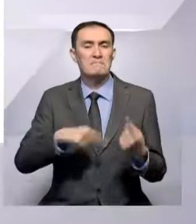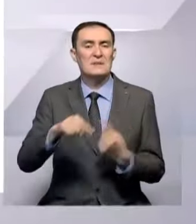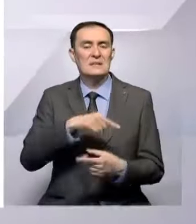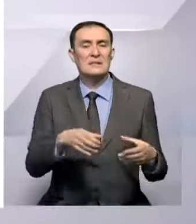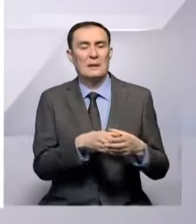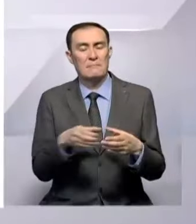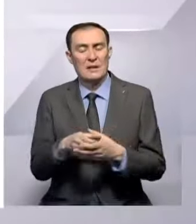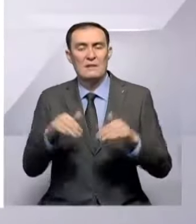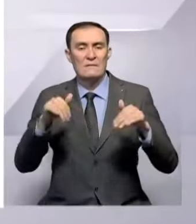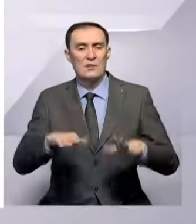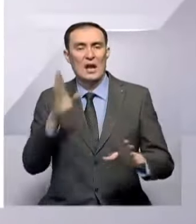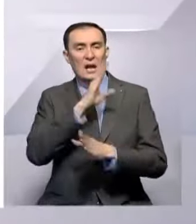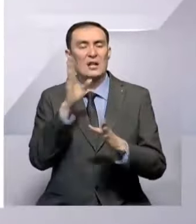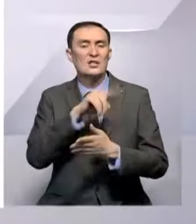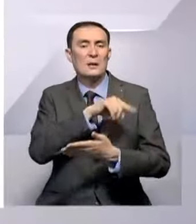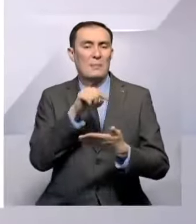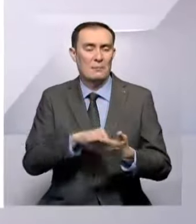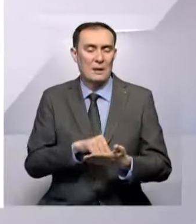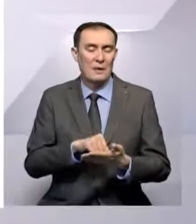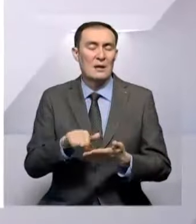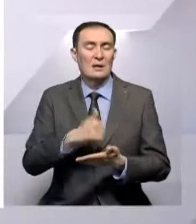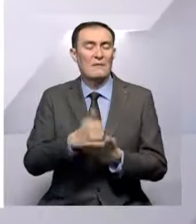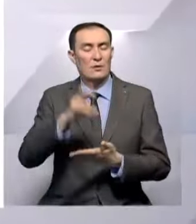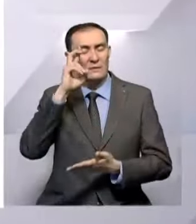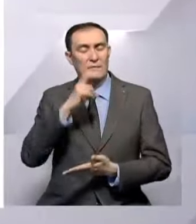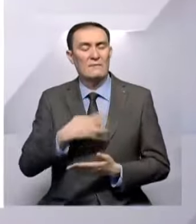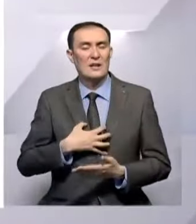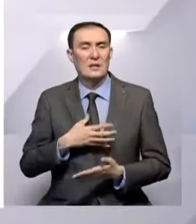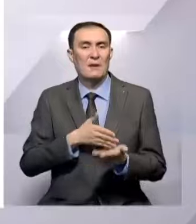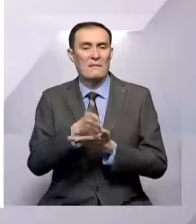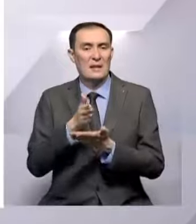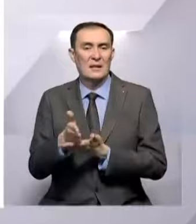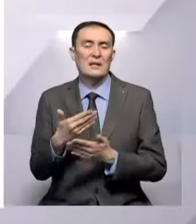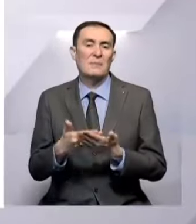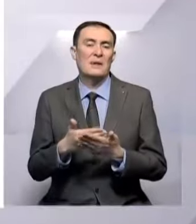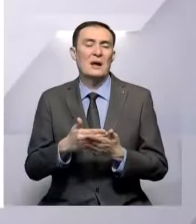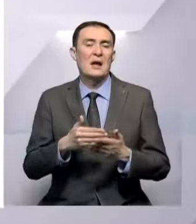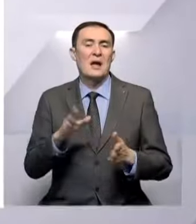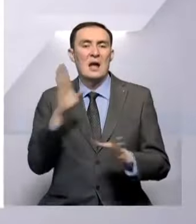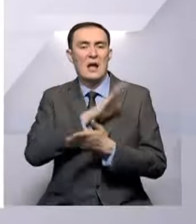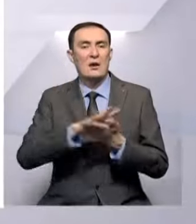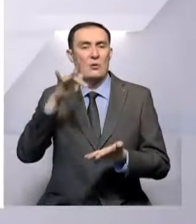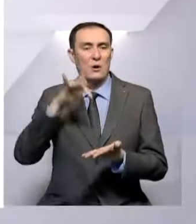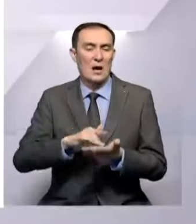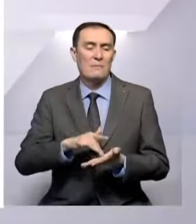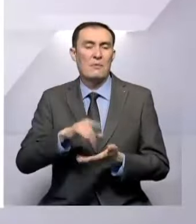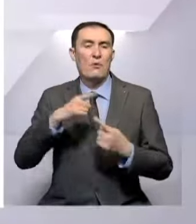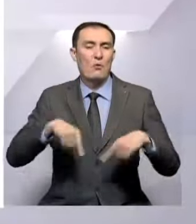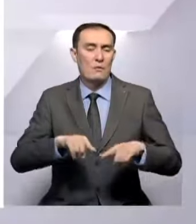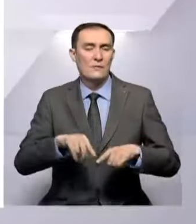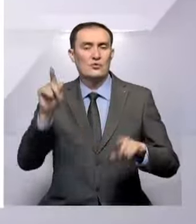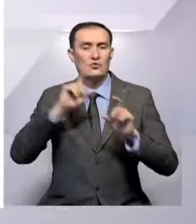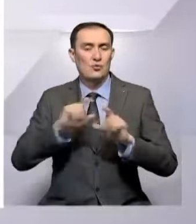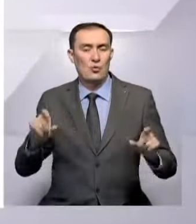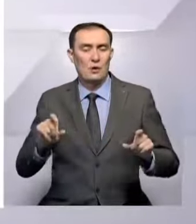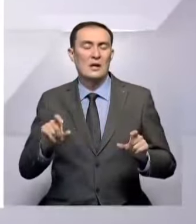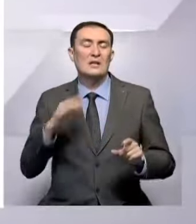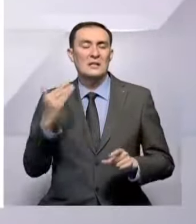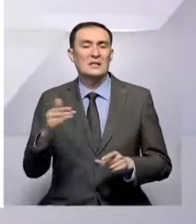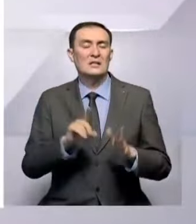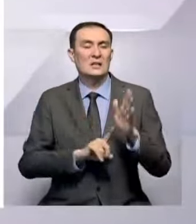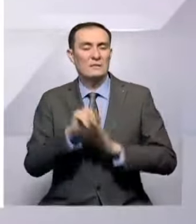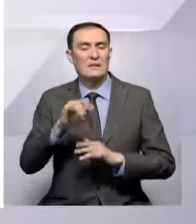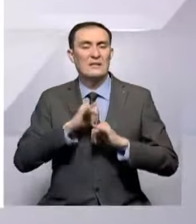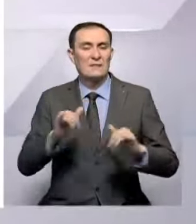экологических проблем глава государства отметил актуальность таких направлений проекта как экохаб зелёный офис Зелёная школа их задача -